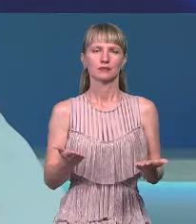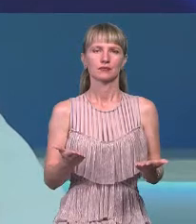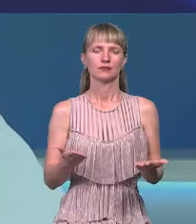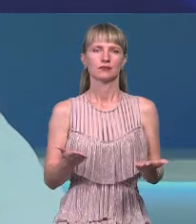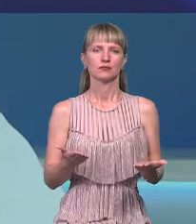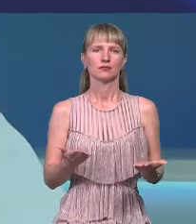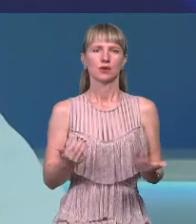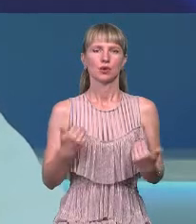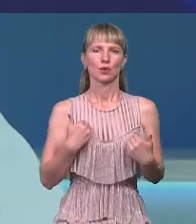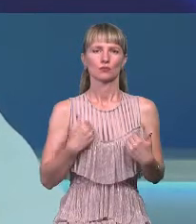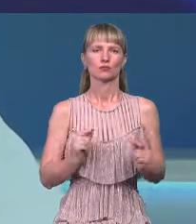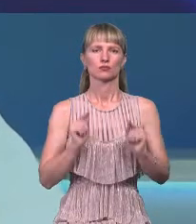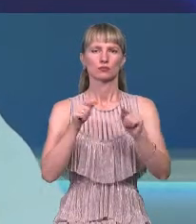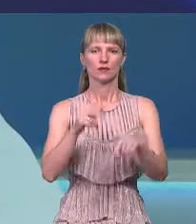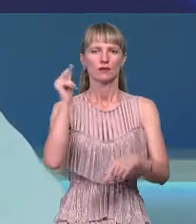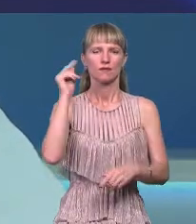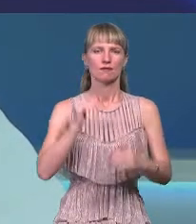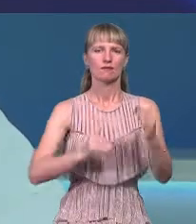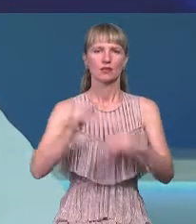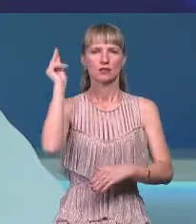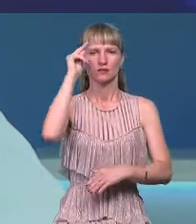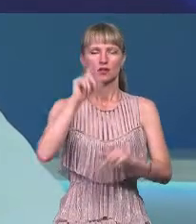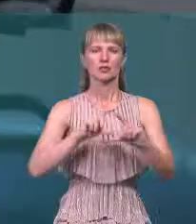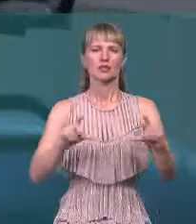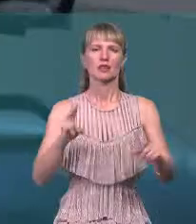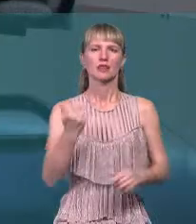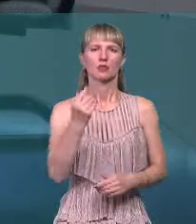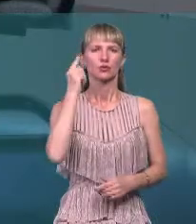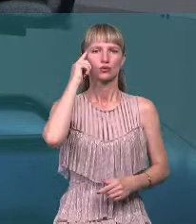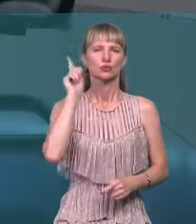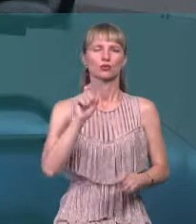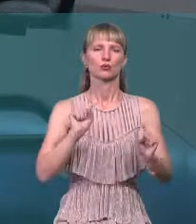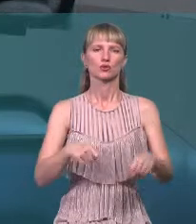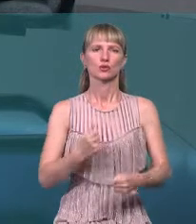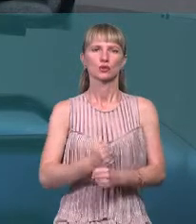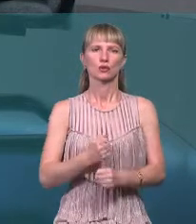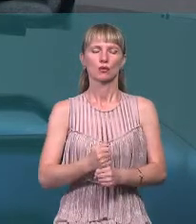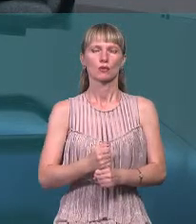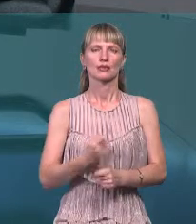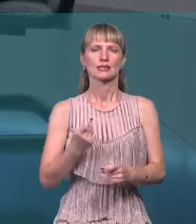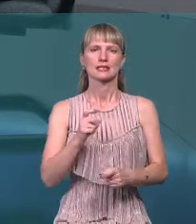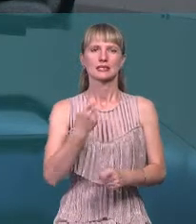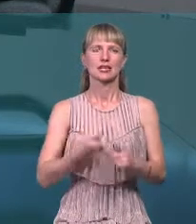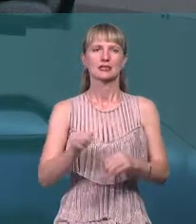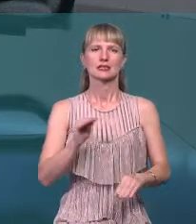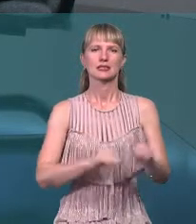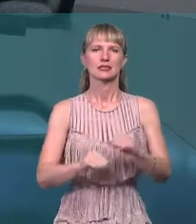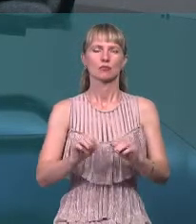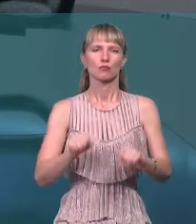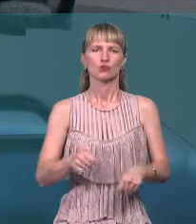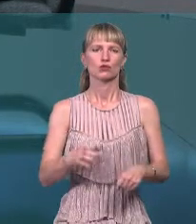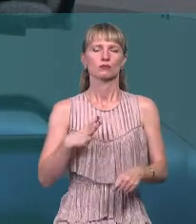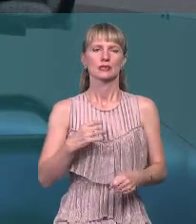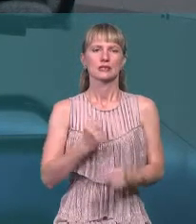прагнуть поступити в вищі навчальні заклади. Пане Даміре, а на вашу думку, що можна зробити з цією системою, як її можна, на вашу думку, можливо,